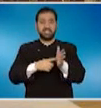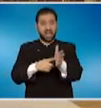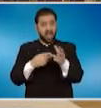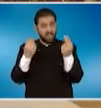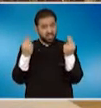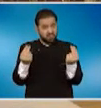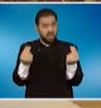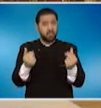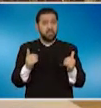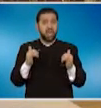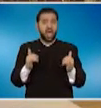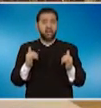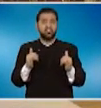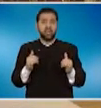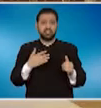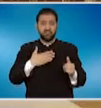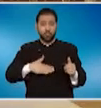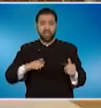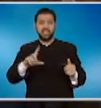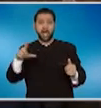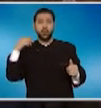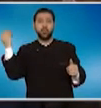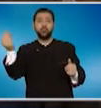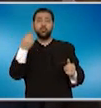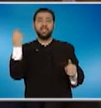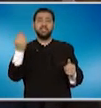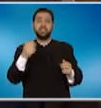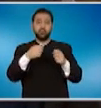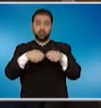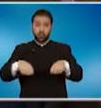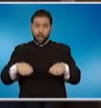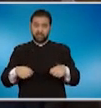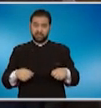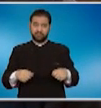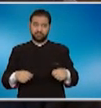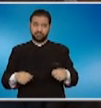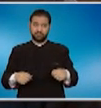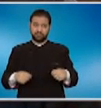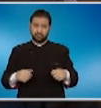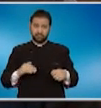bun și cât mai fidel voința lui Dumnezeu. Toate au culminat